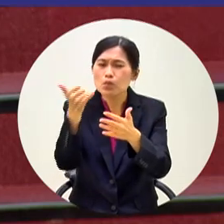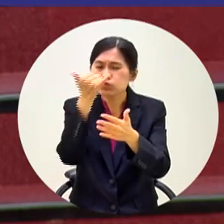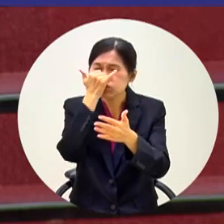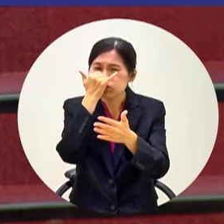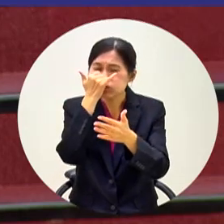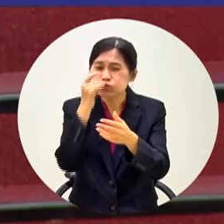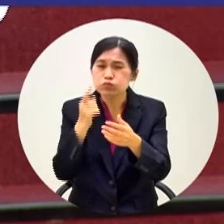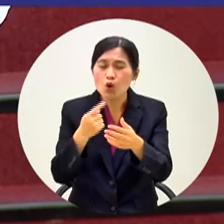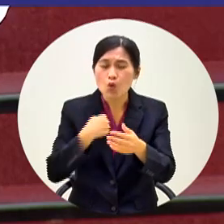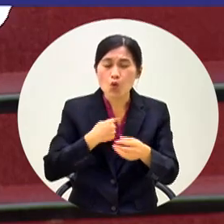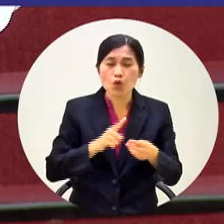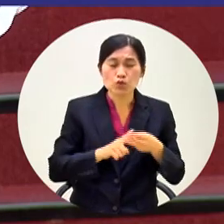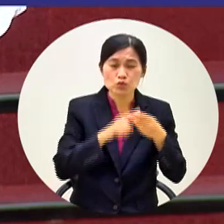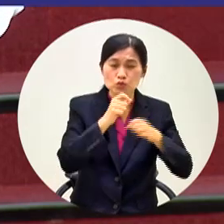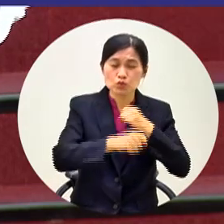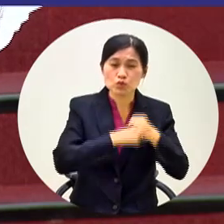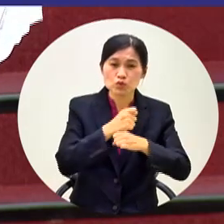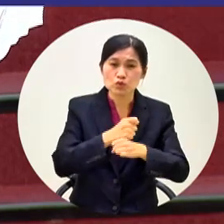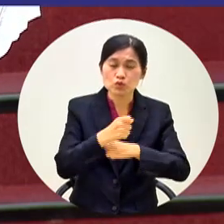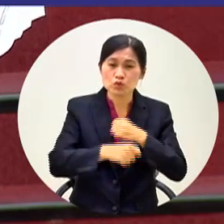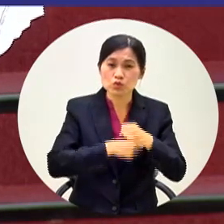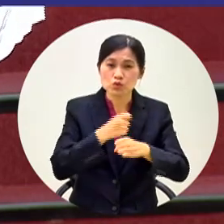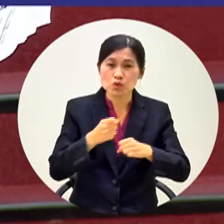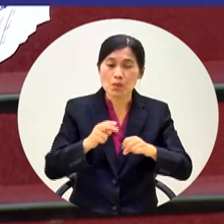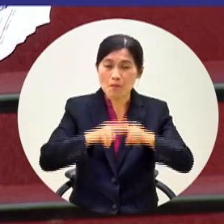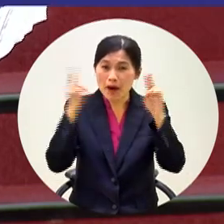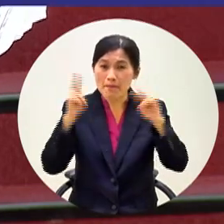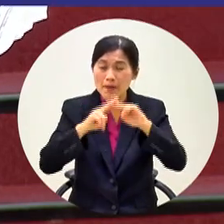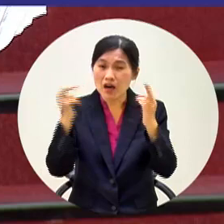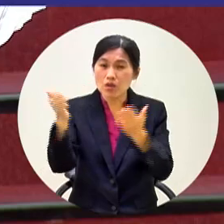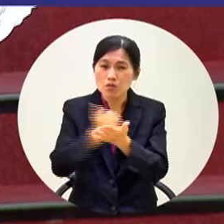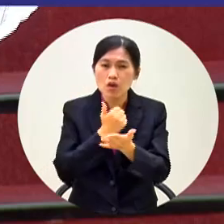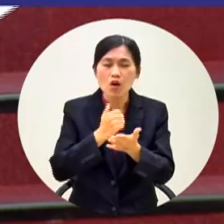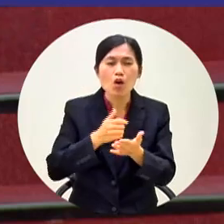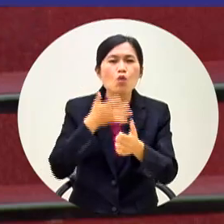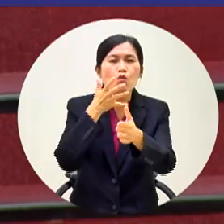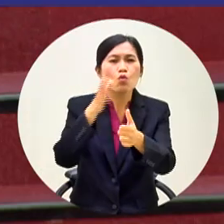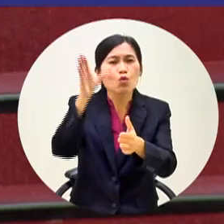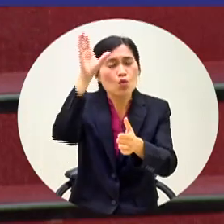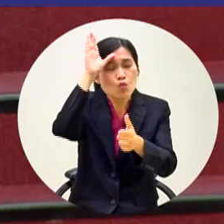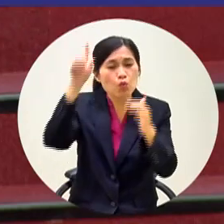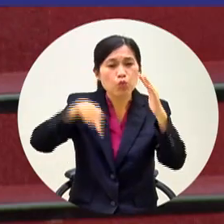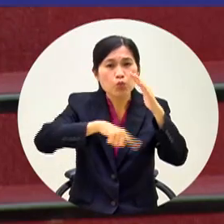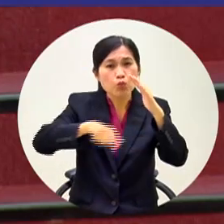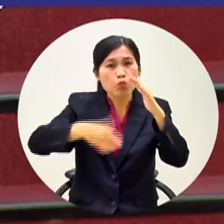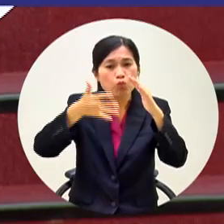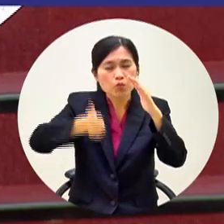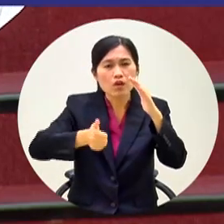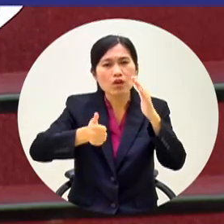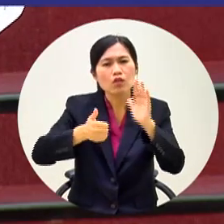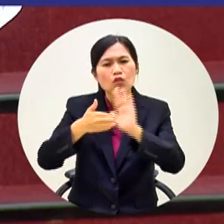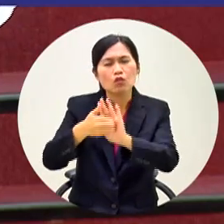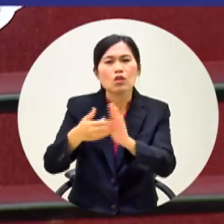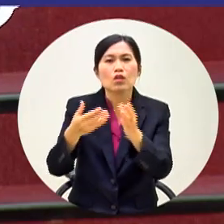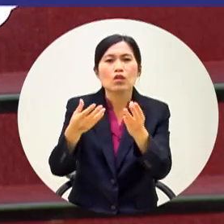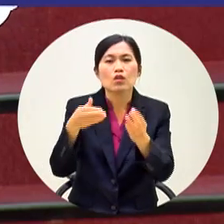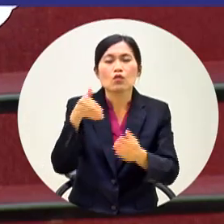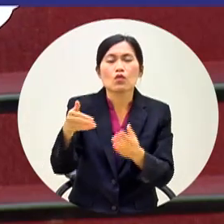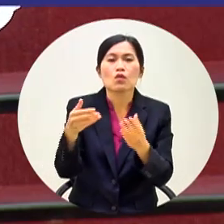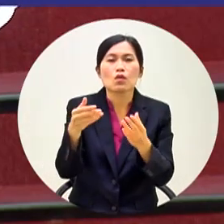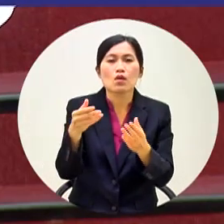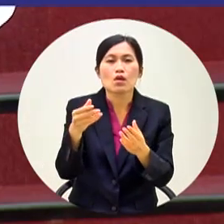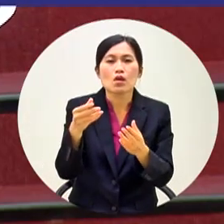否认，苏院长问了苏院长，苏院长也没有否认。那所以呢，在这个状况底下，我们似乎